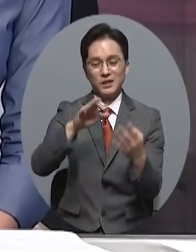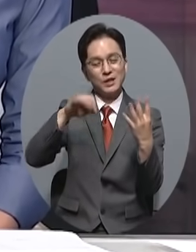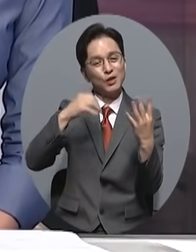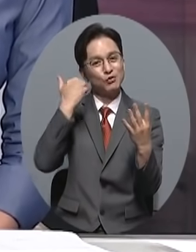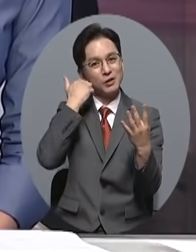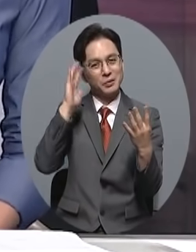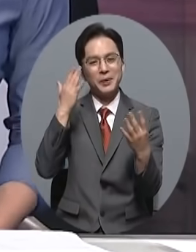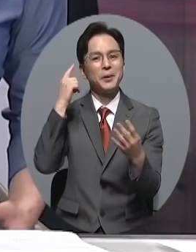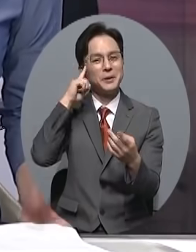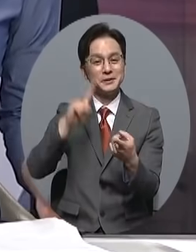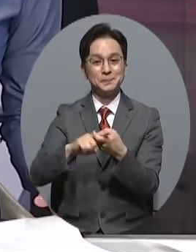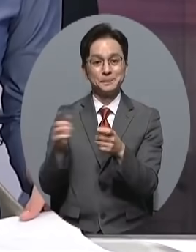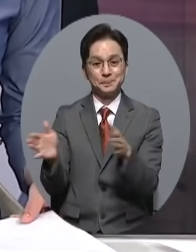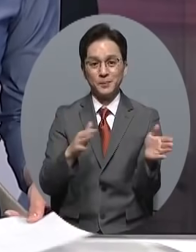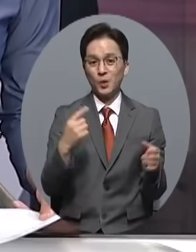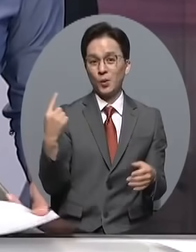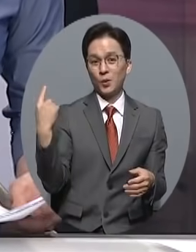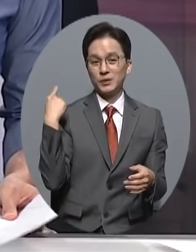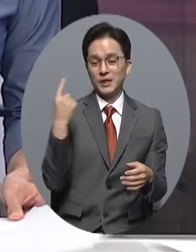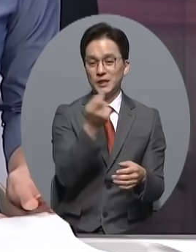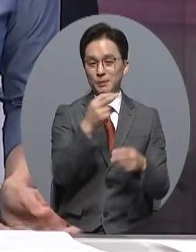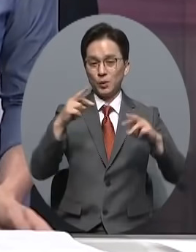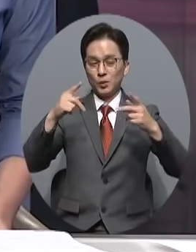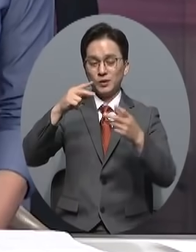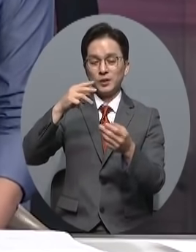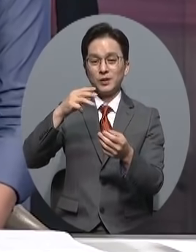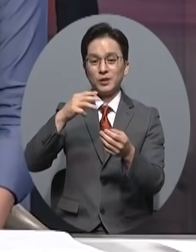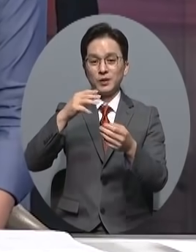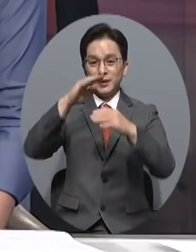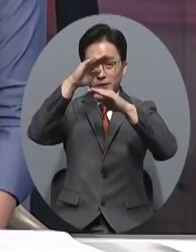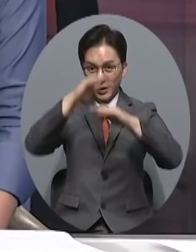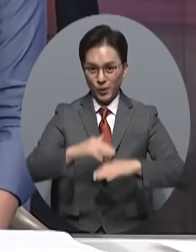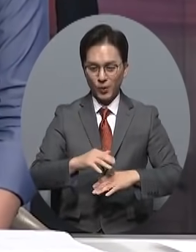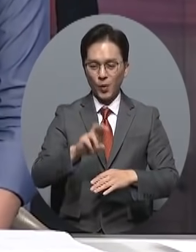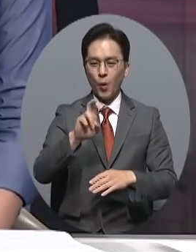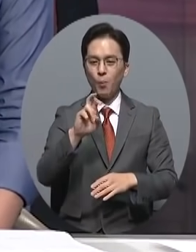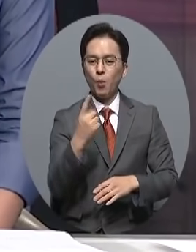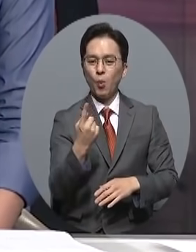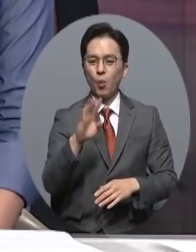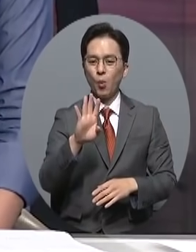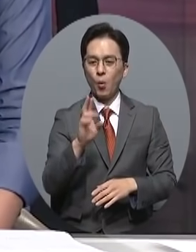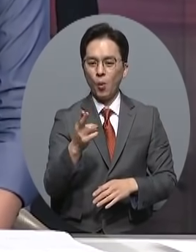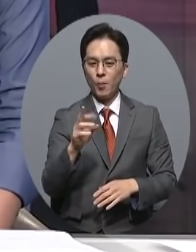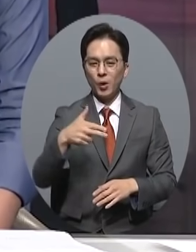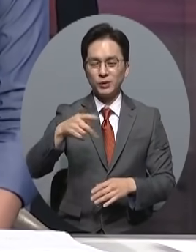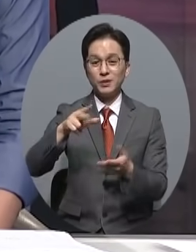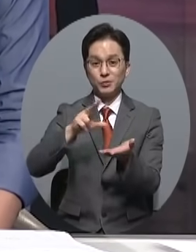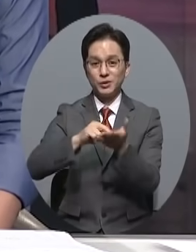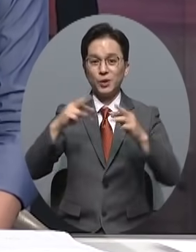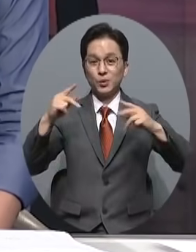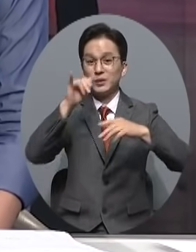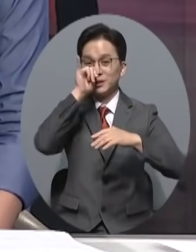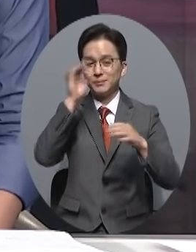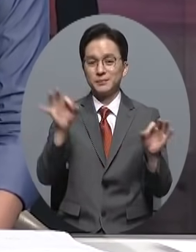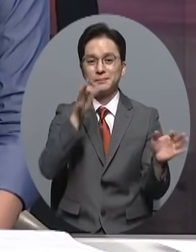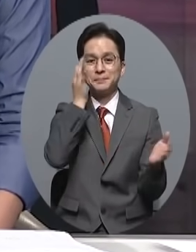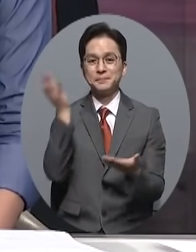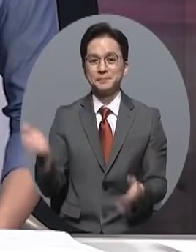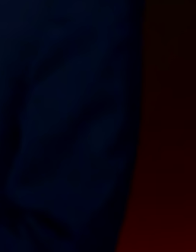어제 토론에서요. 모병제 또 여성 징집제를 둘러싼 공방도 아주 크게 일어났습니다. 영상 준비했습니다.